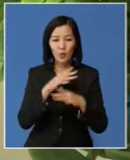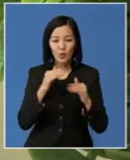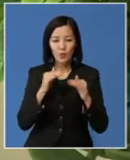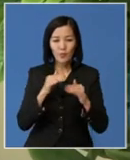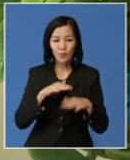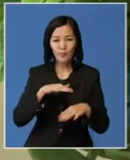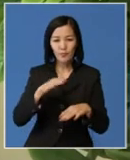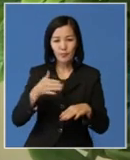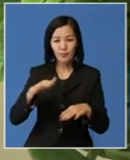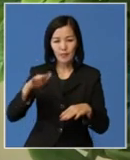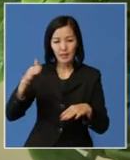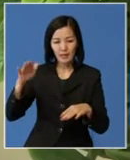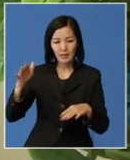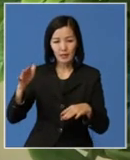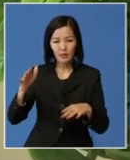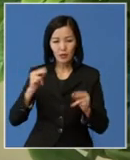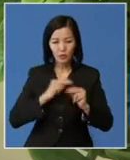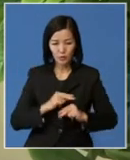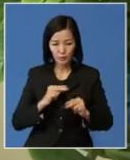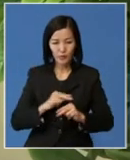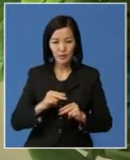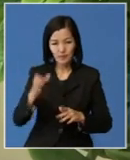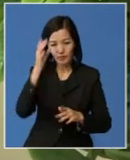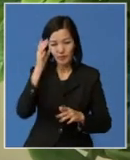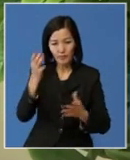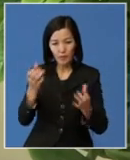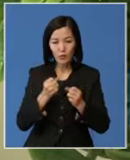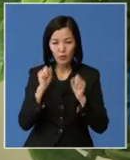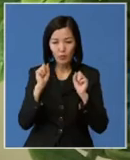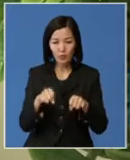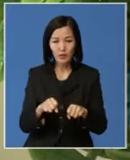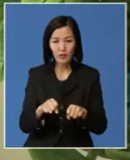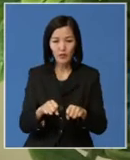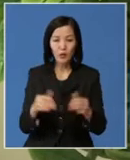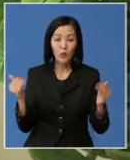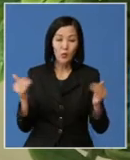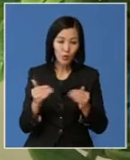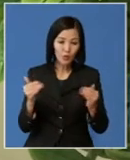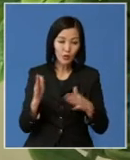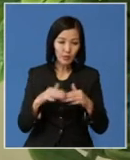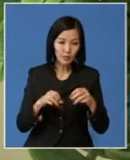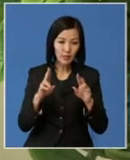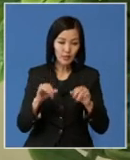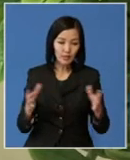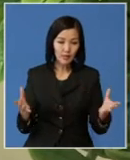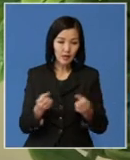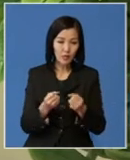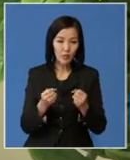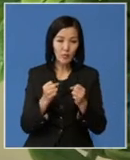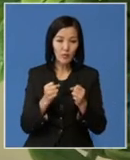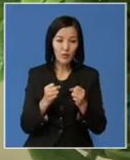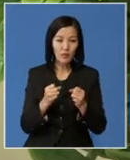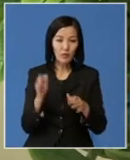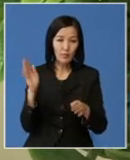жүйеде жұмысшы мамандықты алуға болады. Колледждің мамандығын,